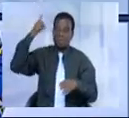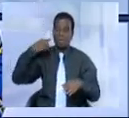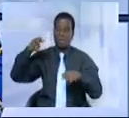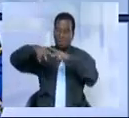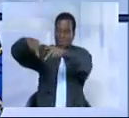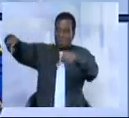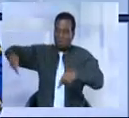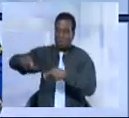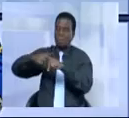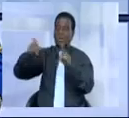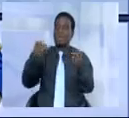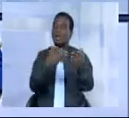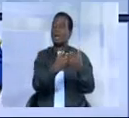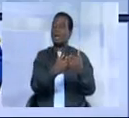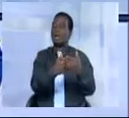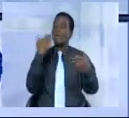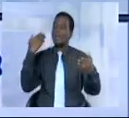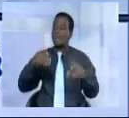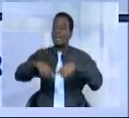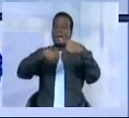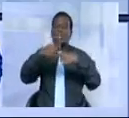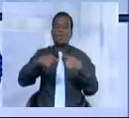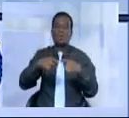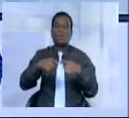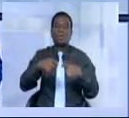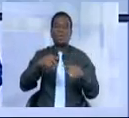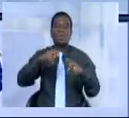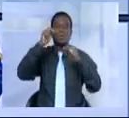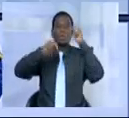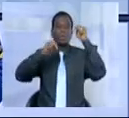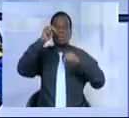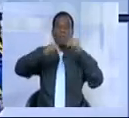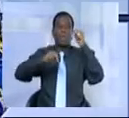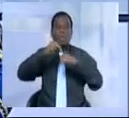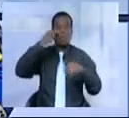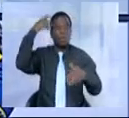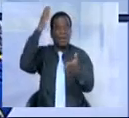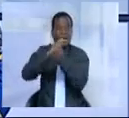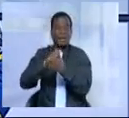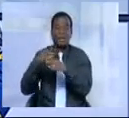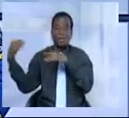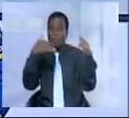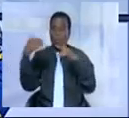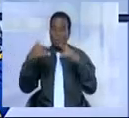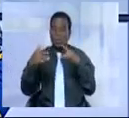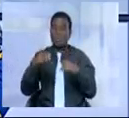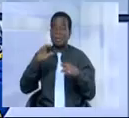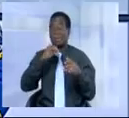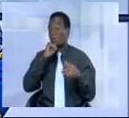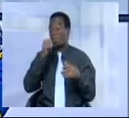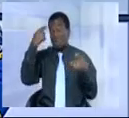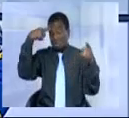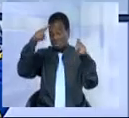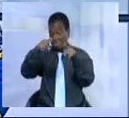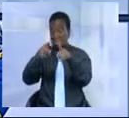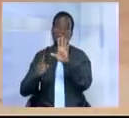Madagascar. Mais avant, direction Addis Abeba, où les négociations pour un cessez-le-feu au Soudan du Sud semblent ne pas